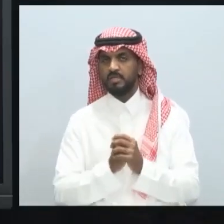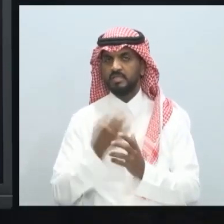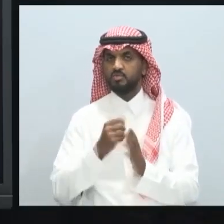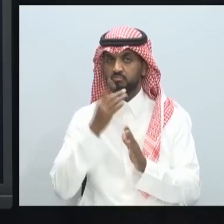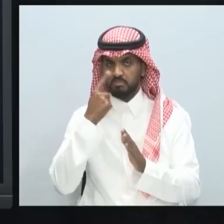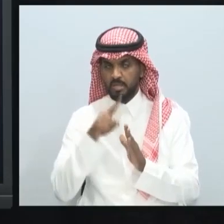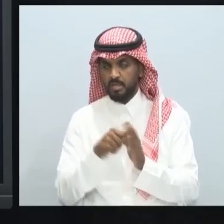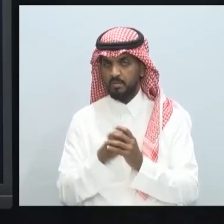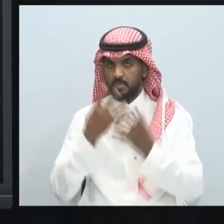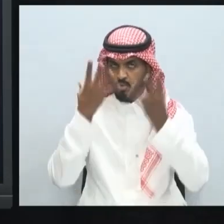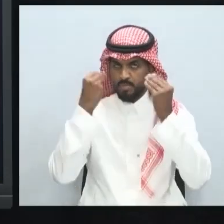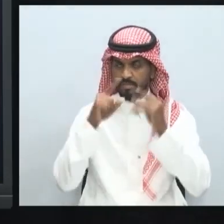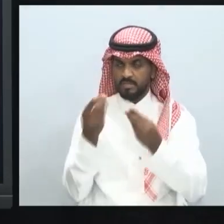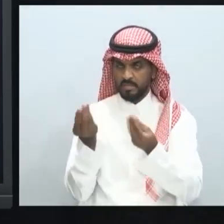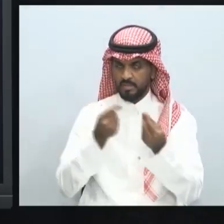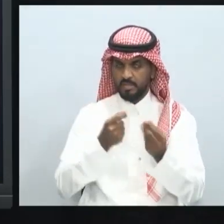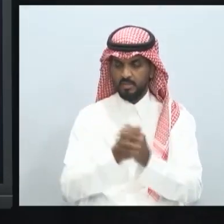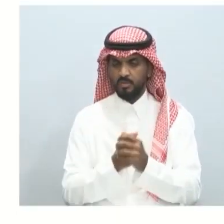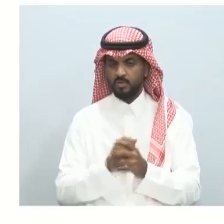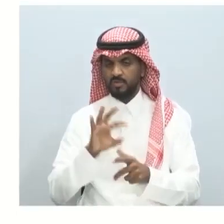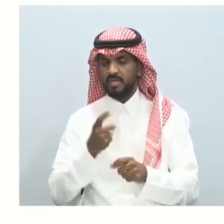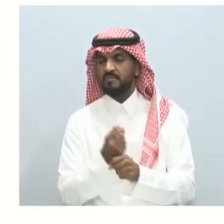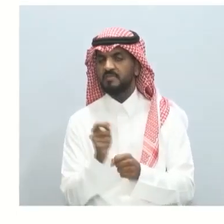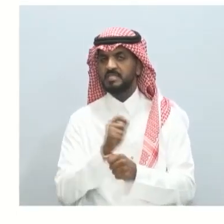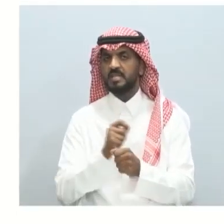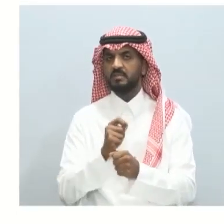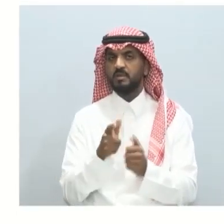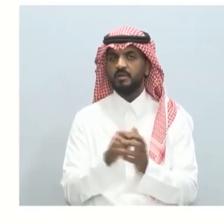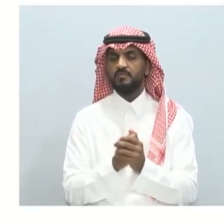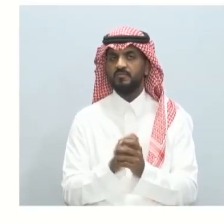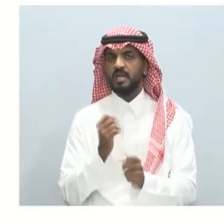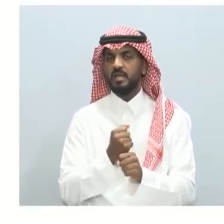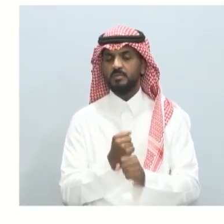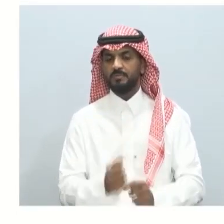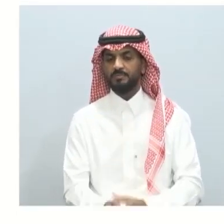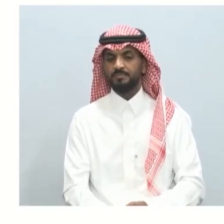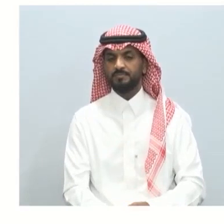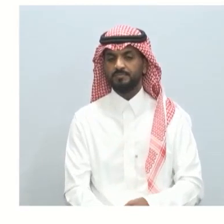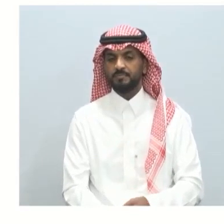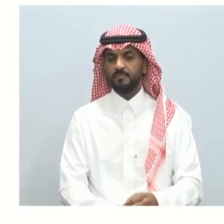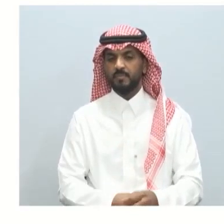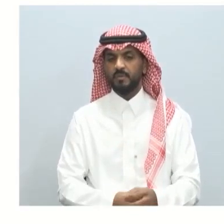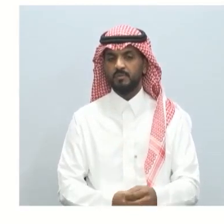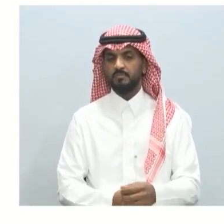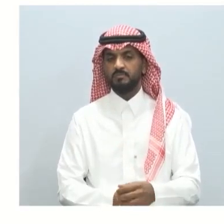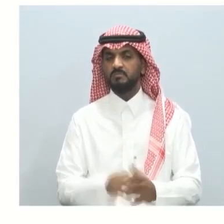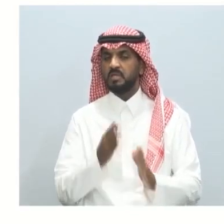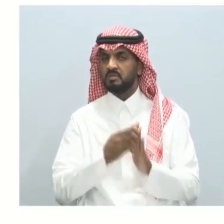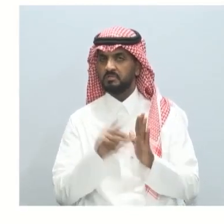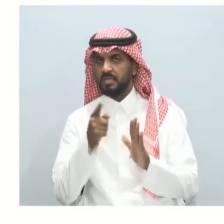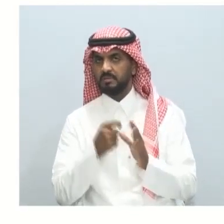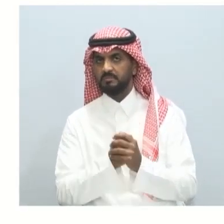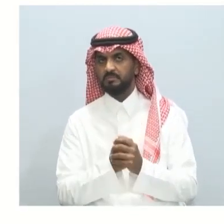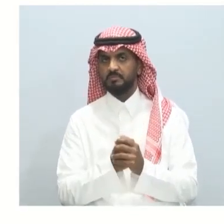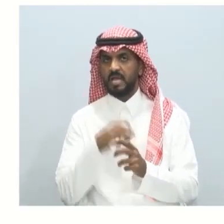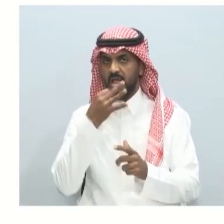بعنايه المعلومات التي حصلت عليها وان تنظر كيف تستخدمها في العمل ما رايك ضع تعليقا بامكانك ان تذكر تعليقا وانا ساذكر تعليقا